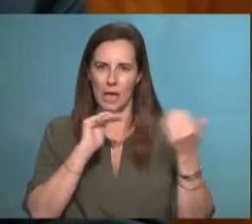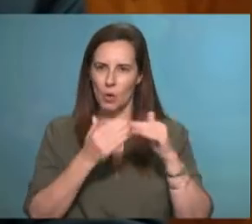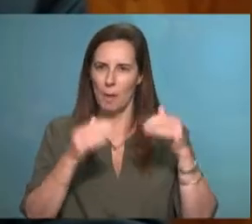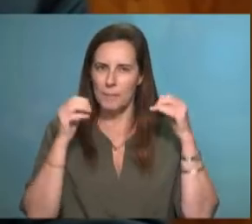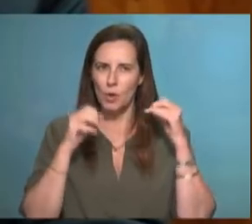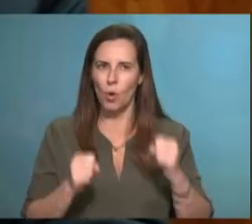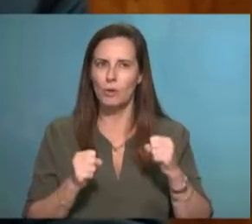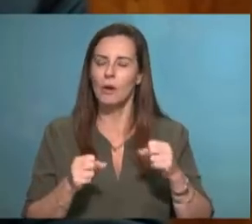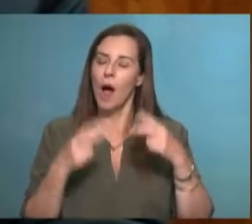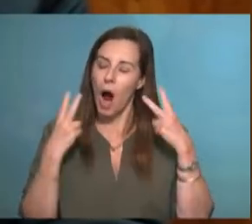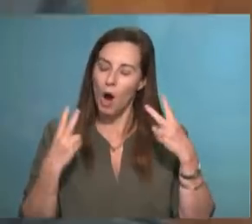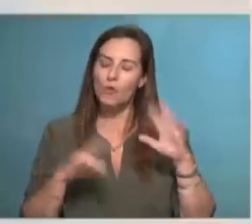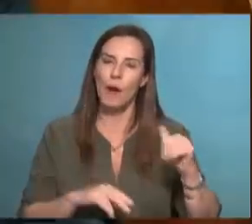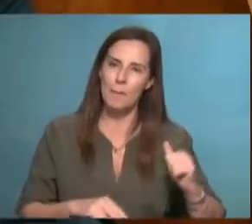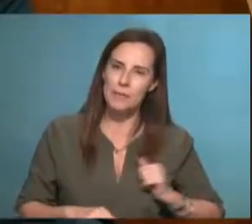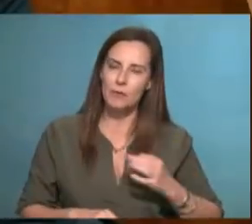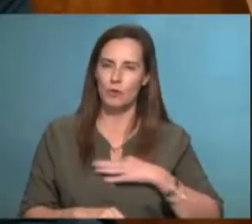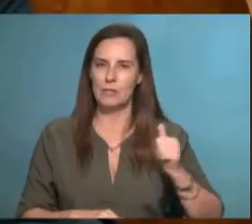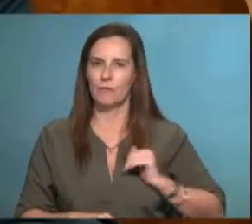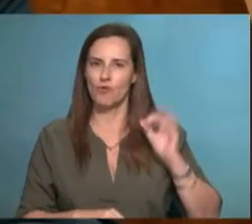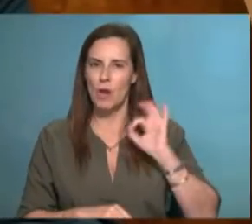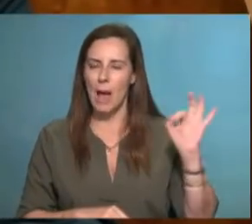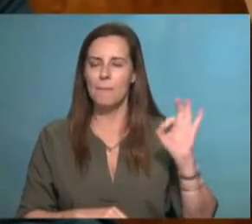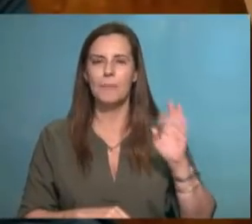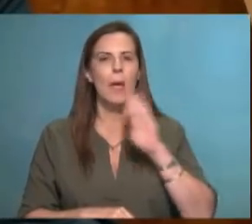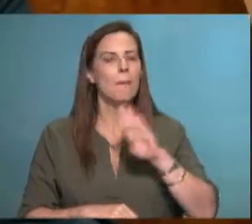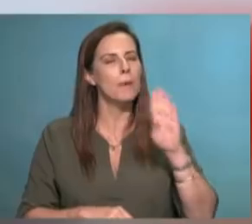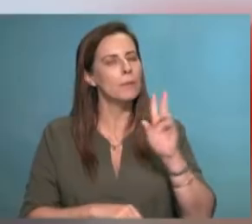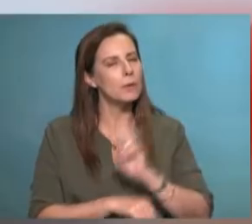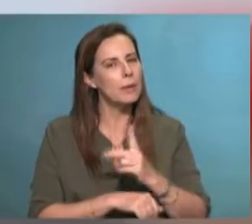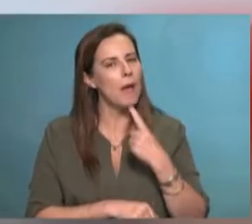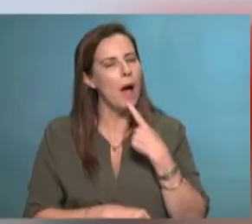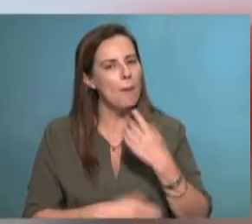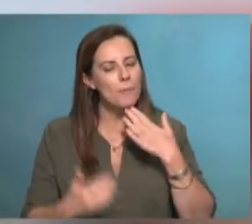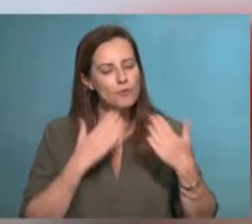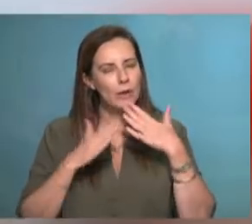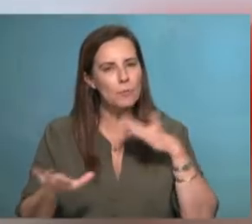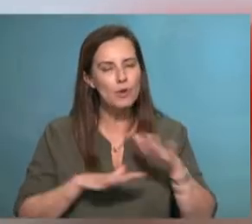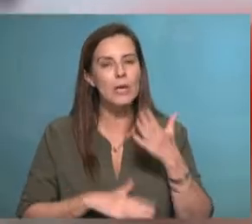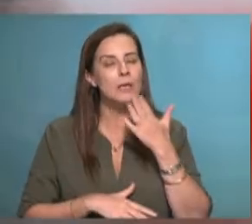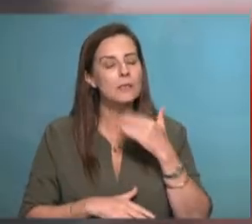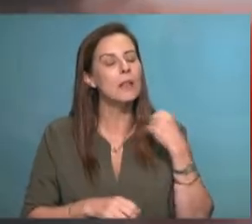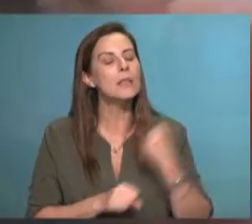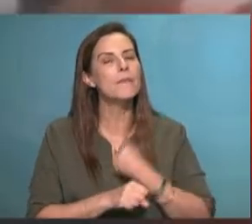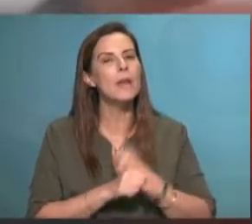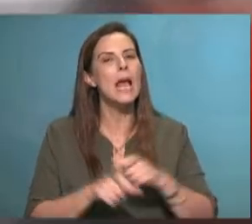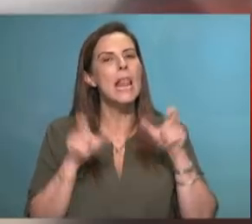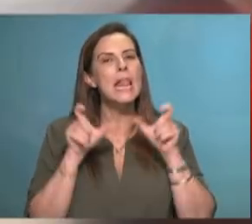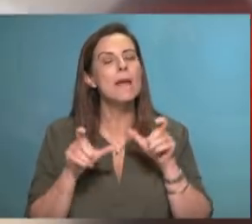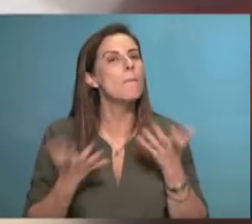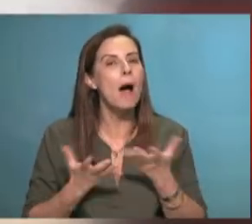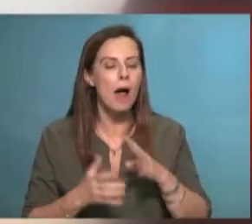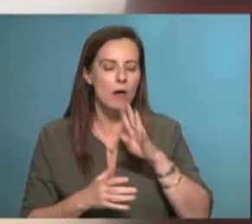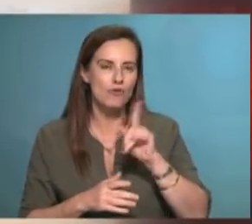הביטחוני החשוב בין הצבאות. נתניהו הקפיד להבהיר בהמשך ישיבת הממשלה שישראל תפעל למנוע מאיראן להתבסס